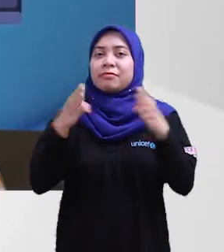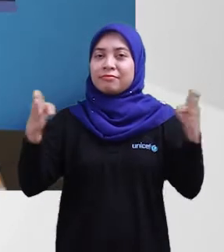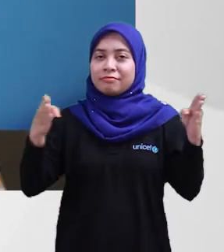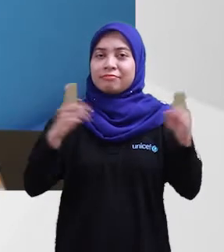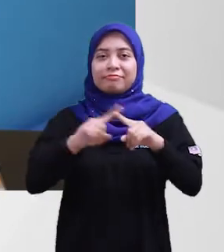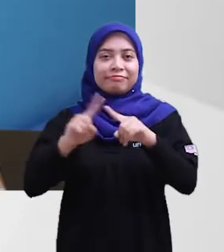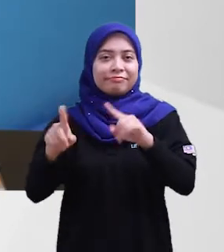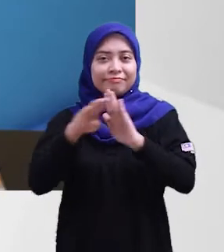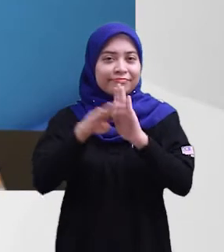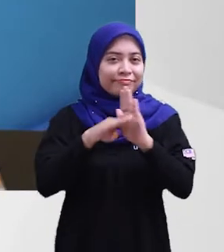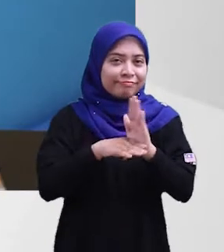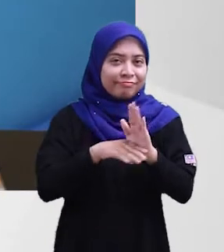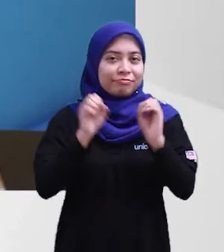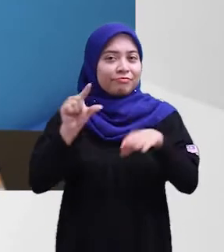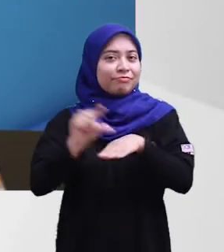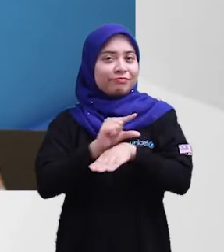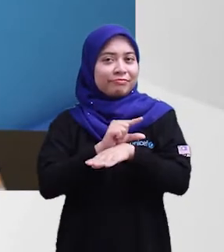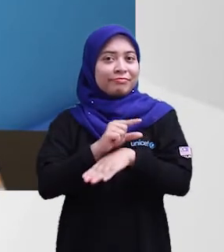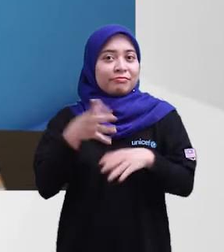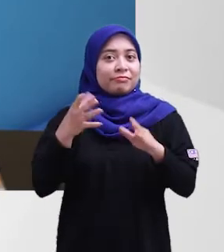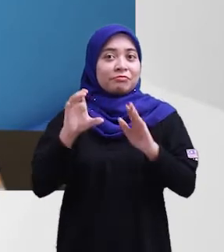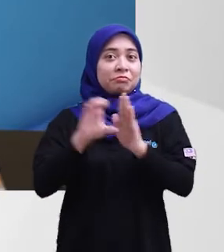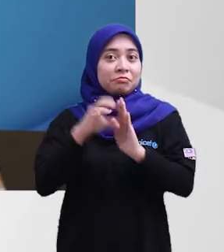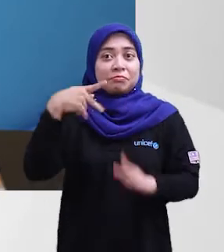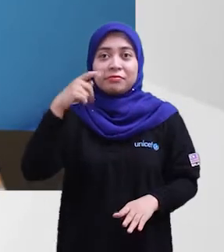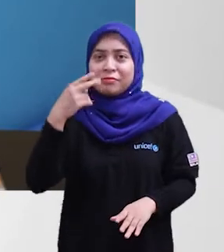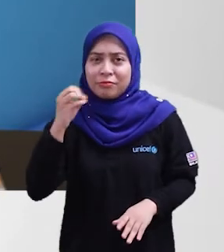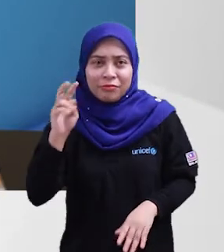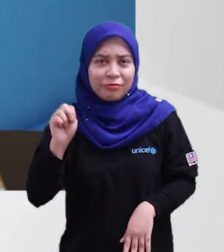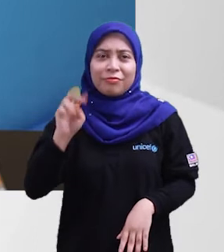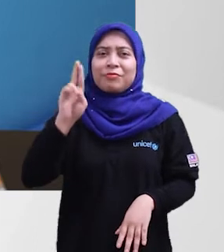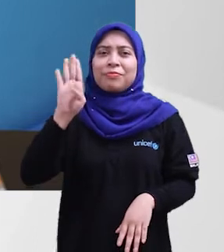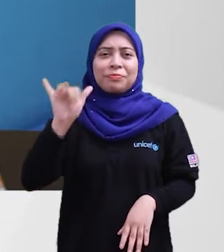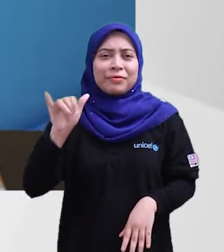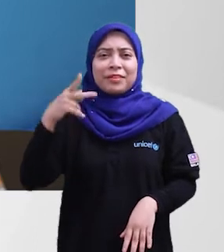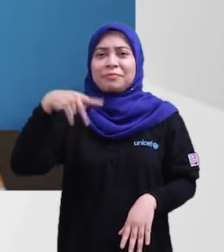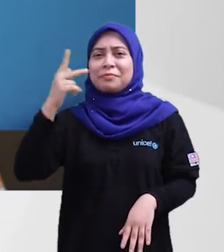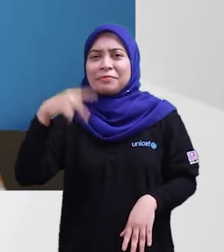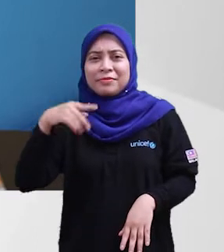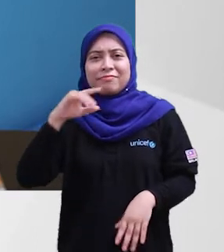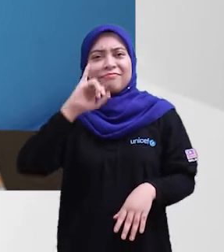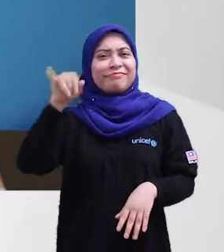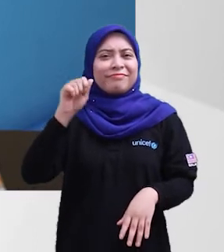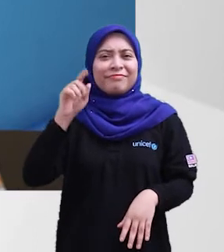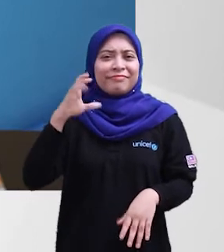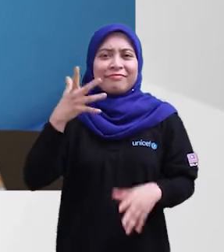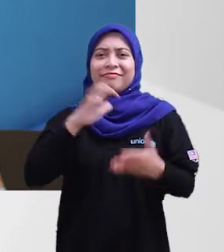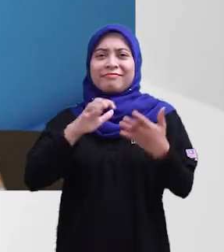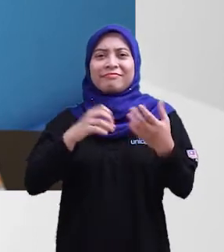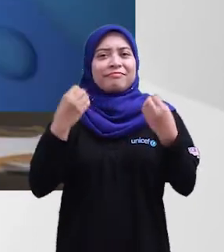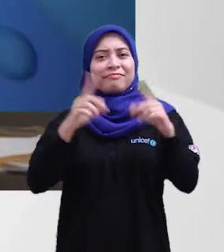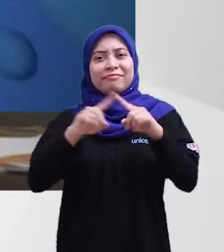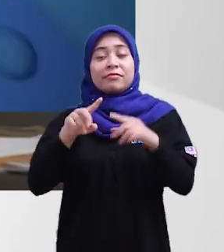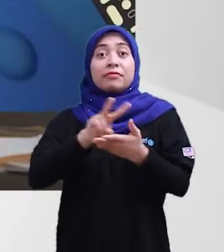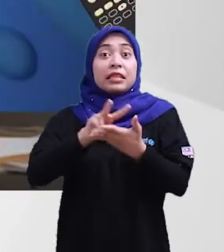scripting. Pelbagai bahasa pengaturcaraan boleh digunakan di sini seperti Python, Ruby, PHP, JavaScript dan